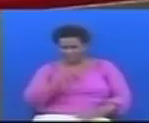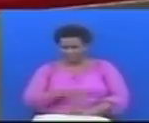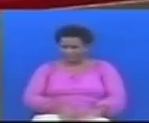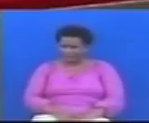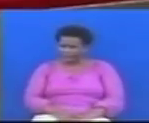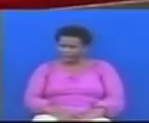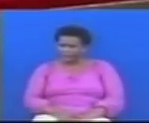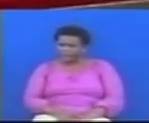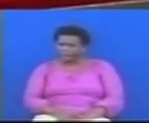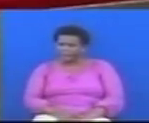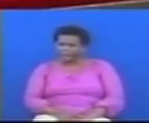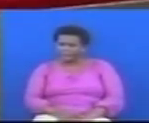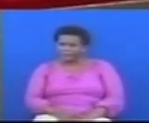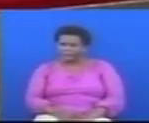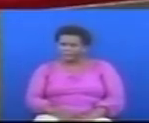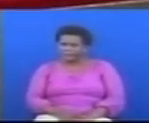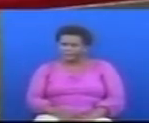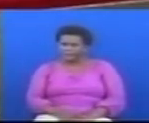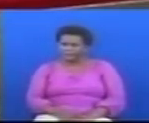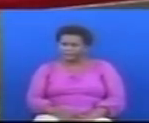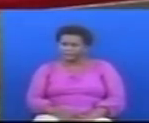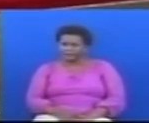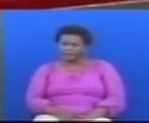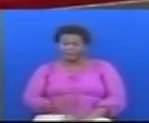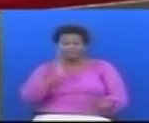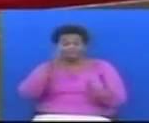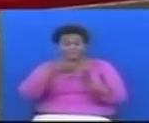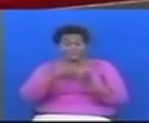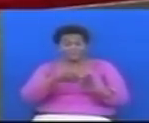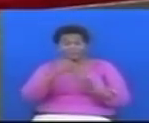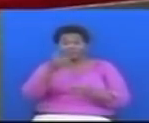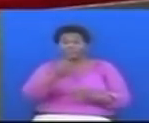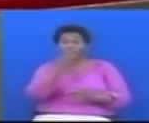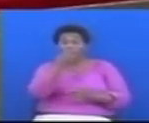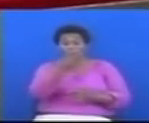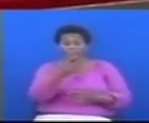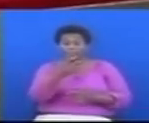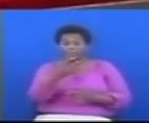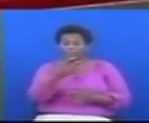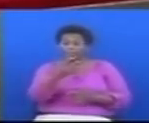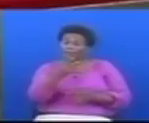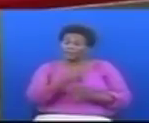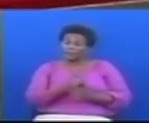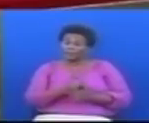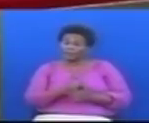MSJV Dynamics. Hadi kufikia mwezi Aprili 2019, vijiji vinne vya Nkito,